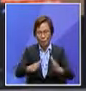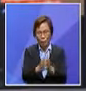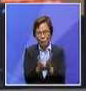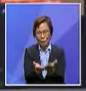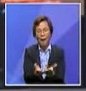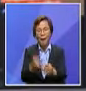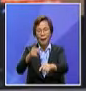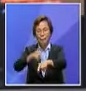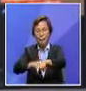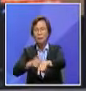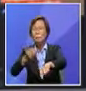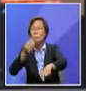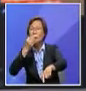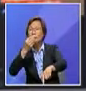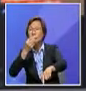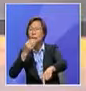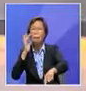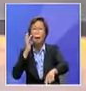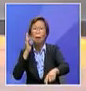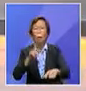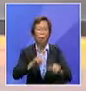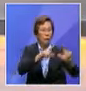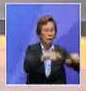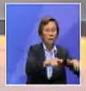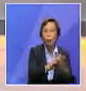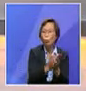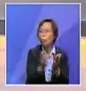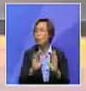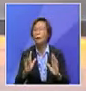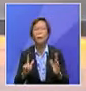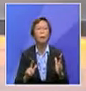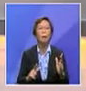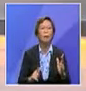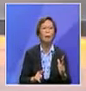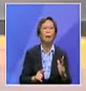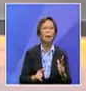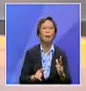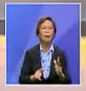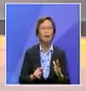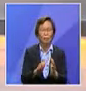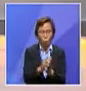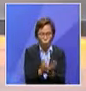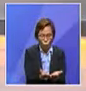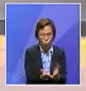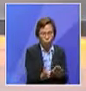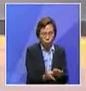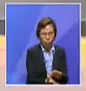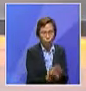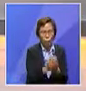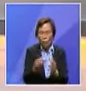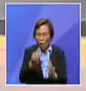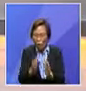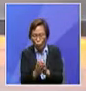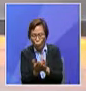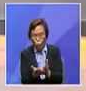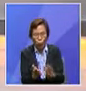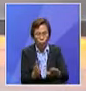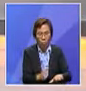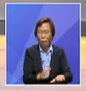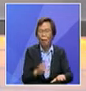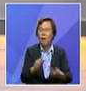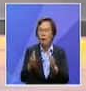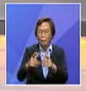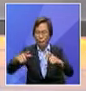Masa kita nak makan, dia tak tahu nak letak kat mana buku tu. Dia letaknya pinggan atas buku tu. Dalam tu ada gambar